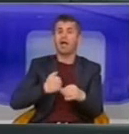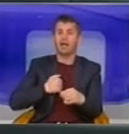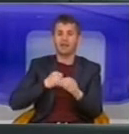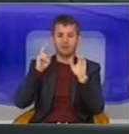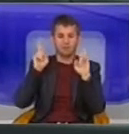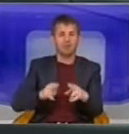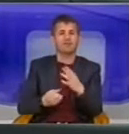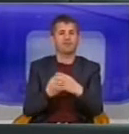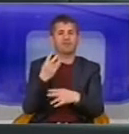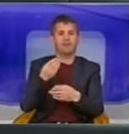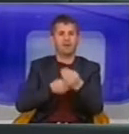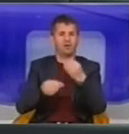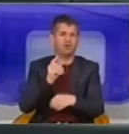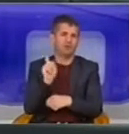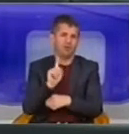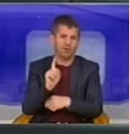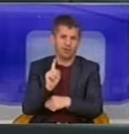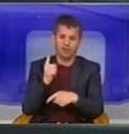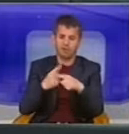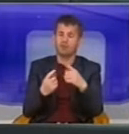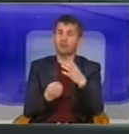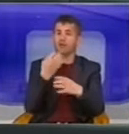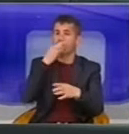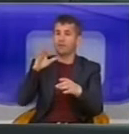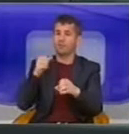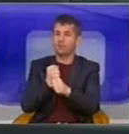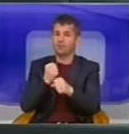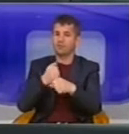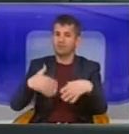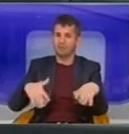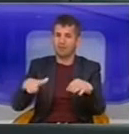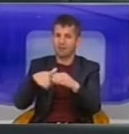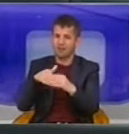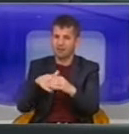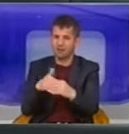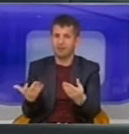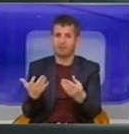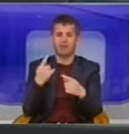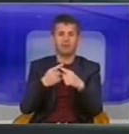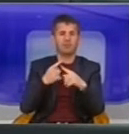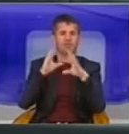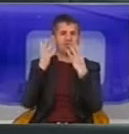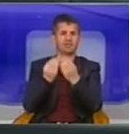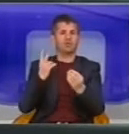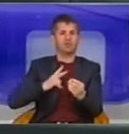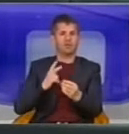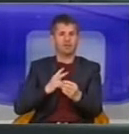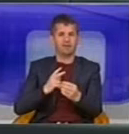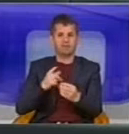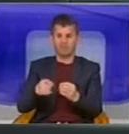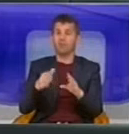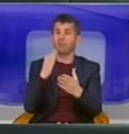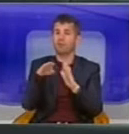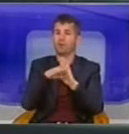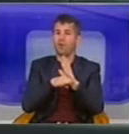ekonomik, nuk ofron mirëqenie dhe zbutje të papunësisë, nuk e kthen dinjitetin e humbur të qytetarëve të vendit, por thjesht është një program